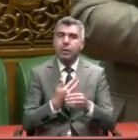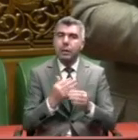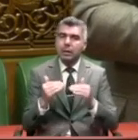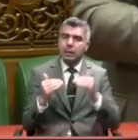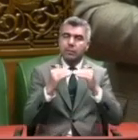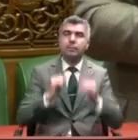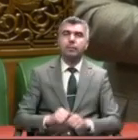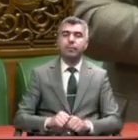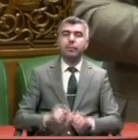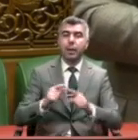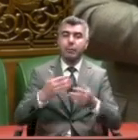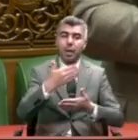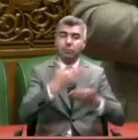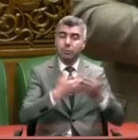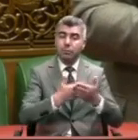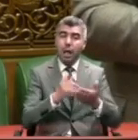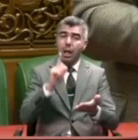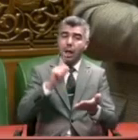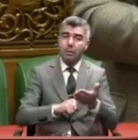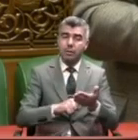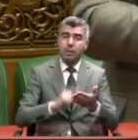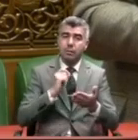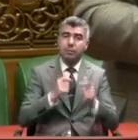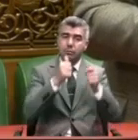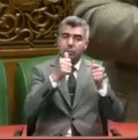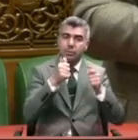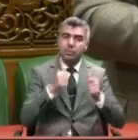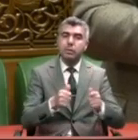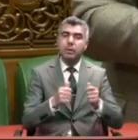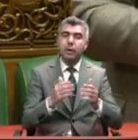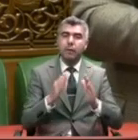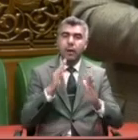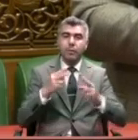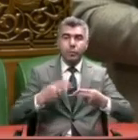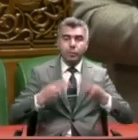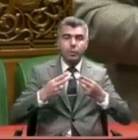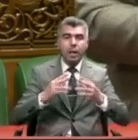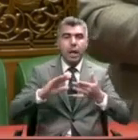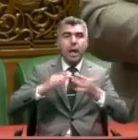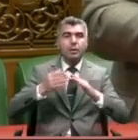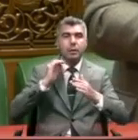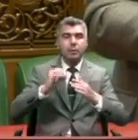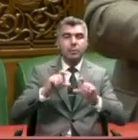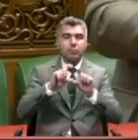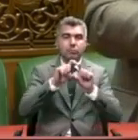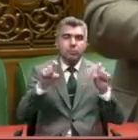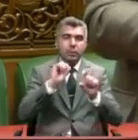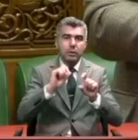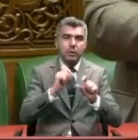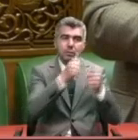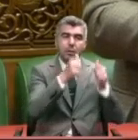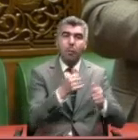الادارات العموميه بنشر صفقاتها وان نتائجها في مواقع الرسميه وعدم الاكتفاء بنشرها في بوابه الوطنيه